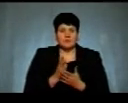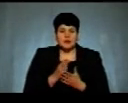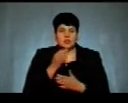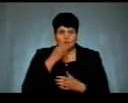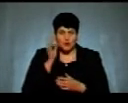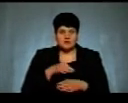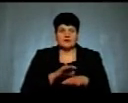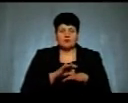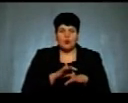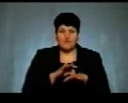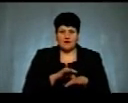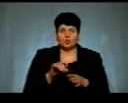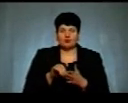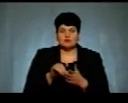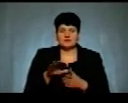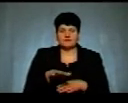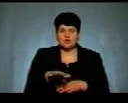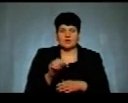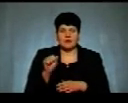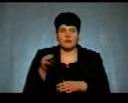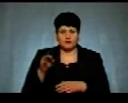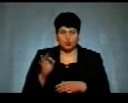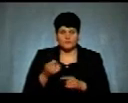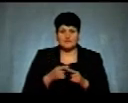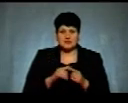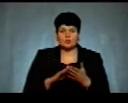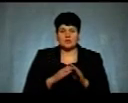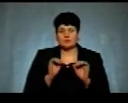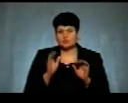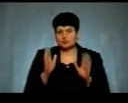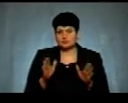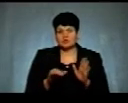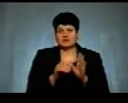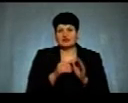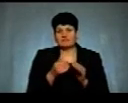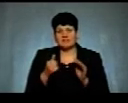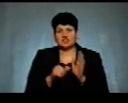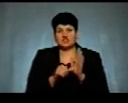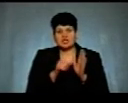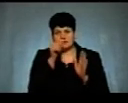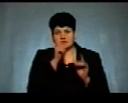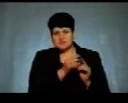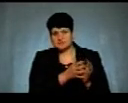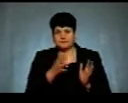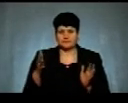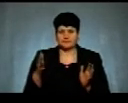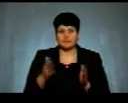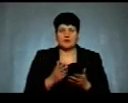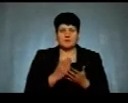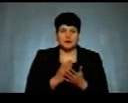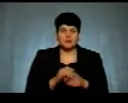досвід проведення участі в зоні АТО, цей контракт може складати від 6 місяців. Має також